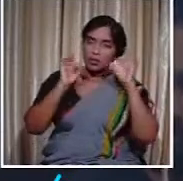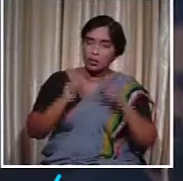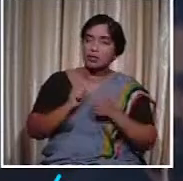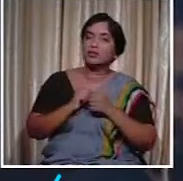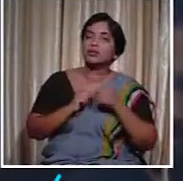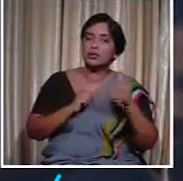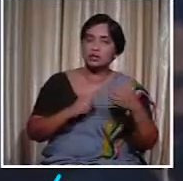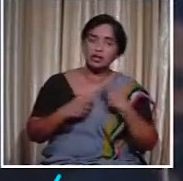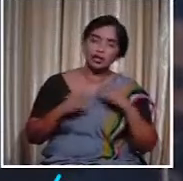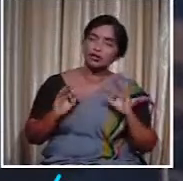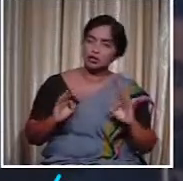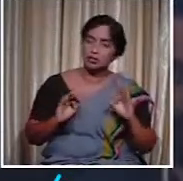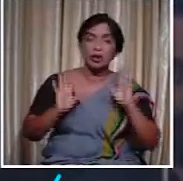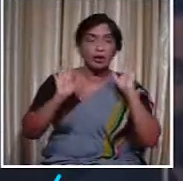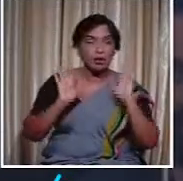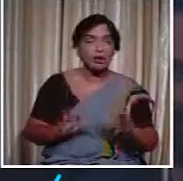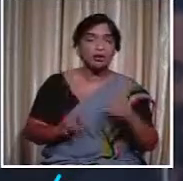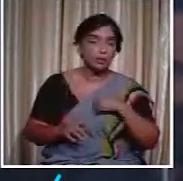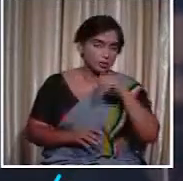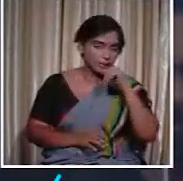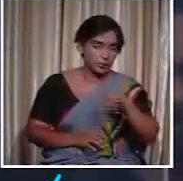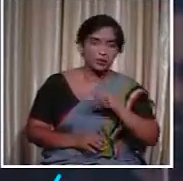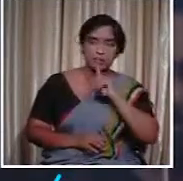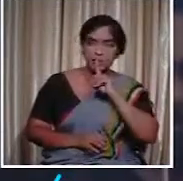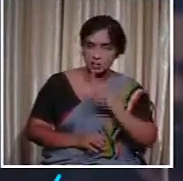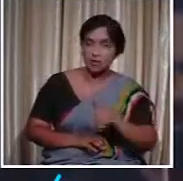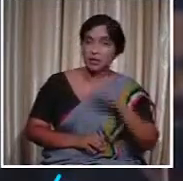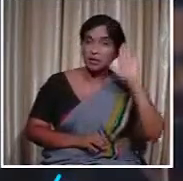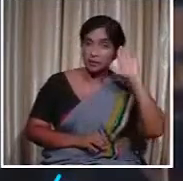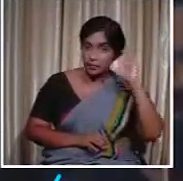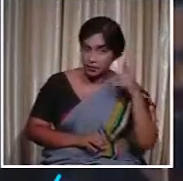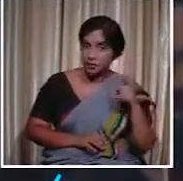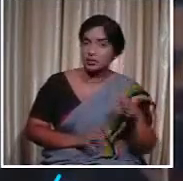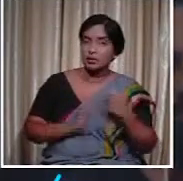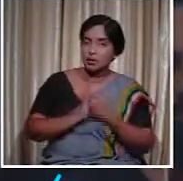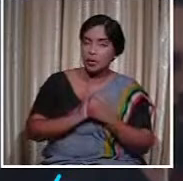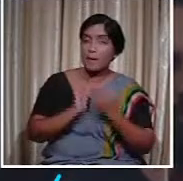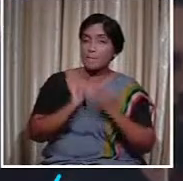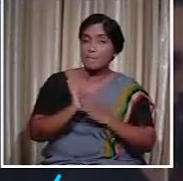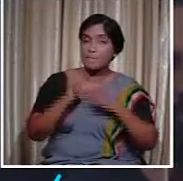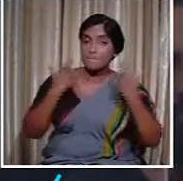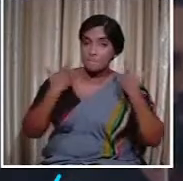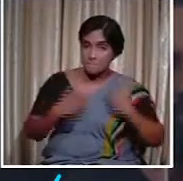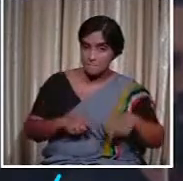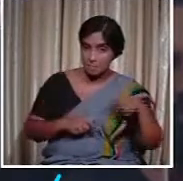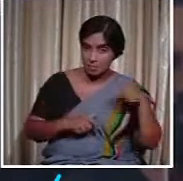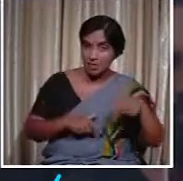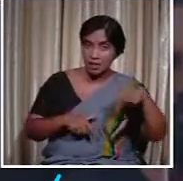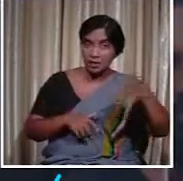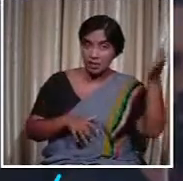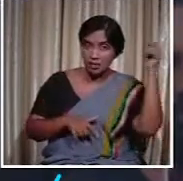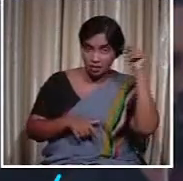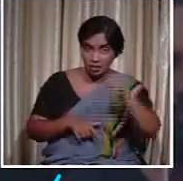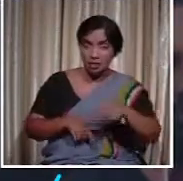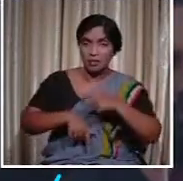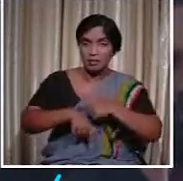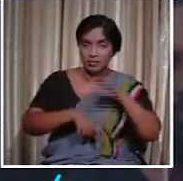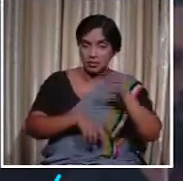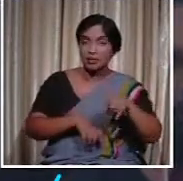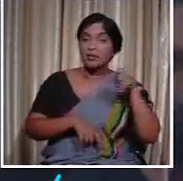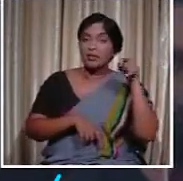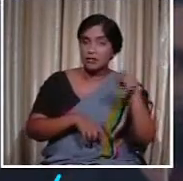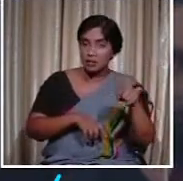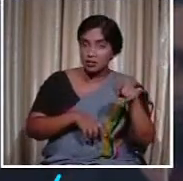කරන්න ලෑස්ති. නමුත් අපි පැහැදිලිව කියන්න ඕන විශේෂයෙන්ම ගරු මහින්ද රාජපක්ෂ මැතිතුමා මෙතනට පැමිණලා ඉන්න වෙලාවේ